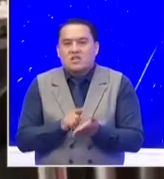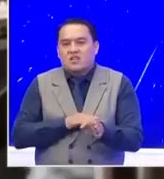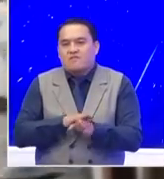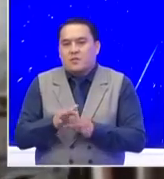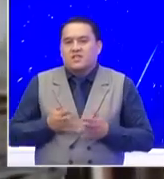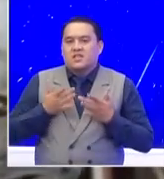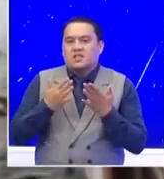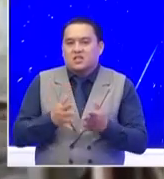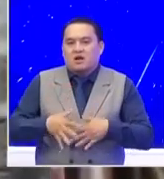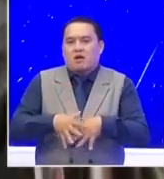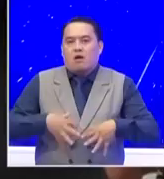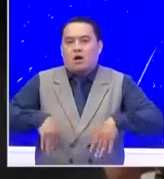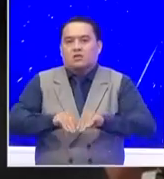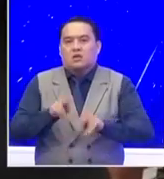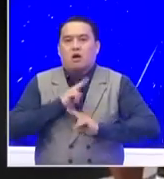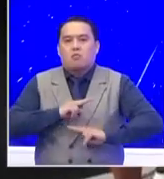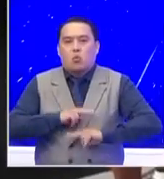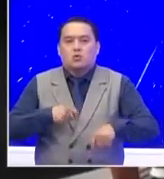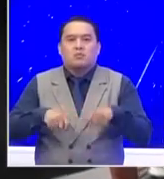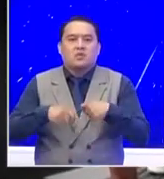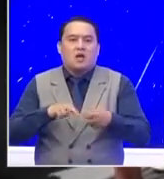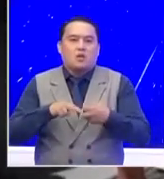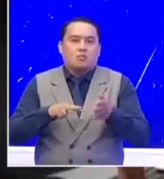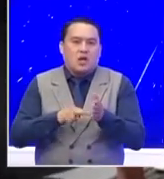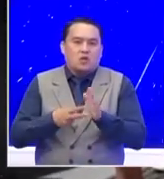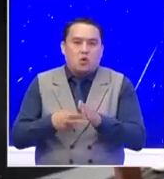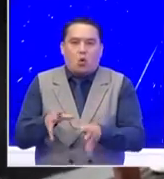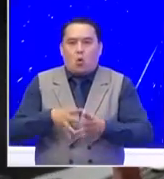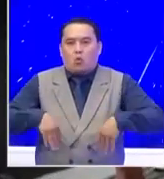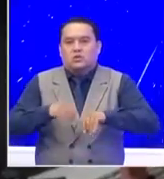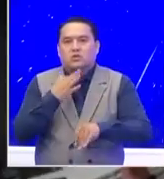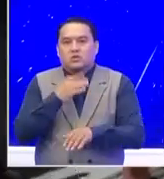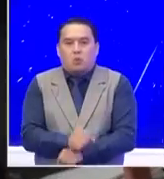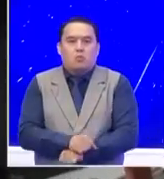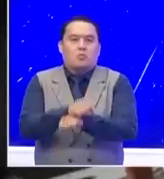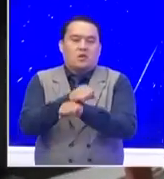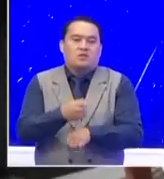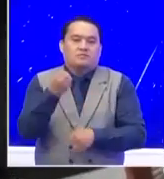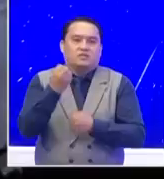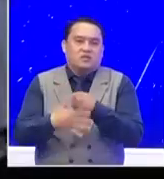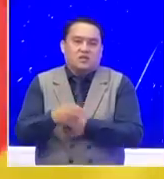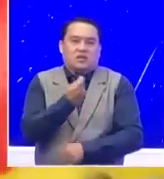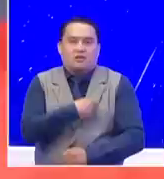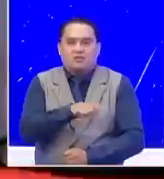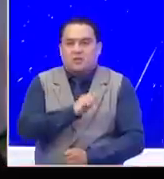выполнит требования ассоциации, работники ярмарок планируют провести общенациональную демонстрацию в Мадриде.